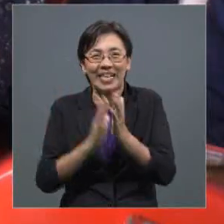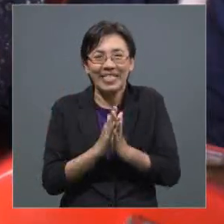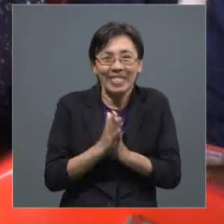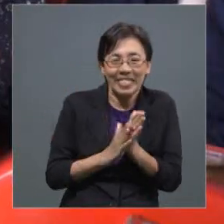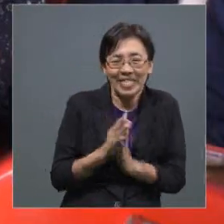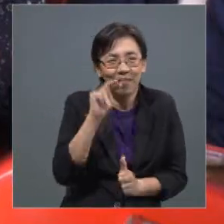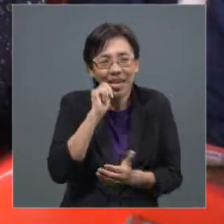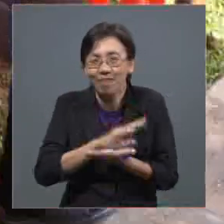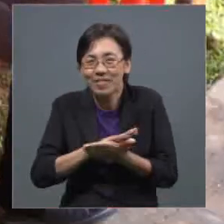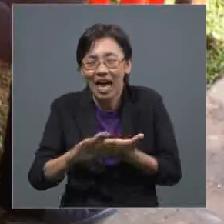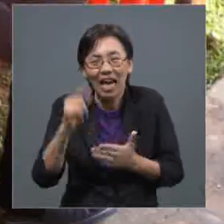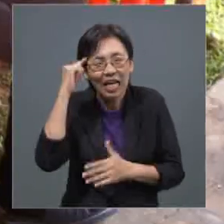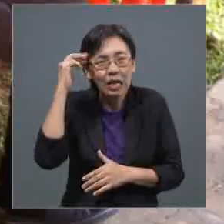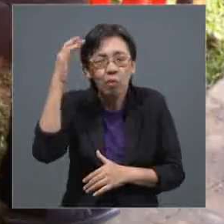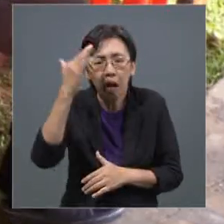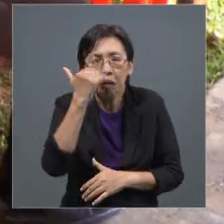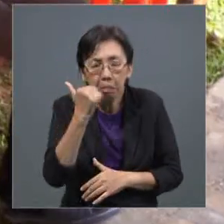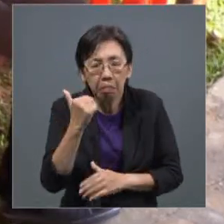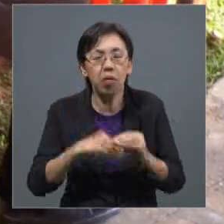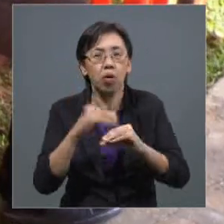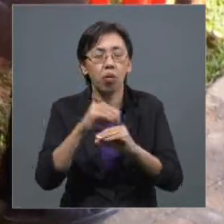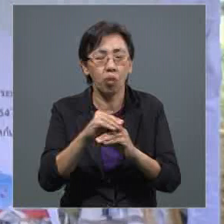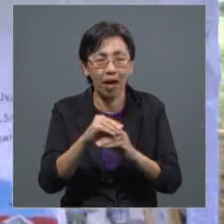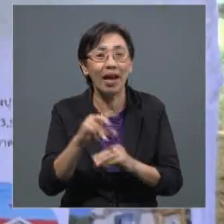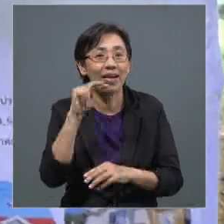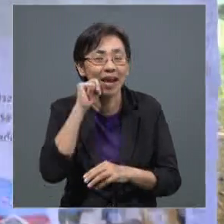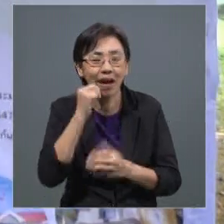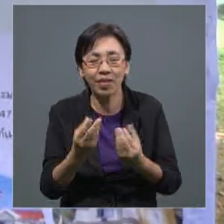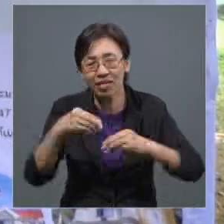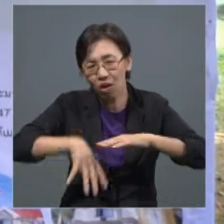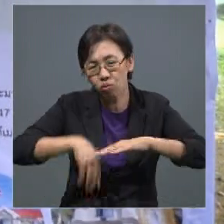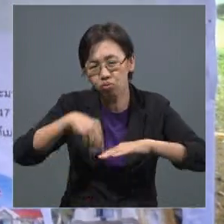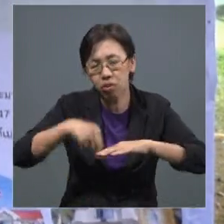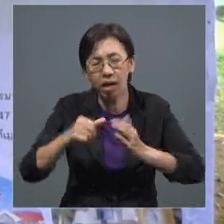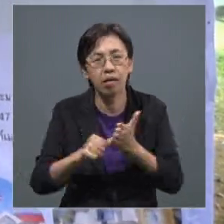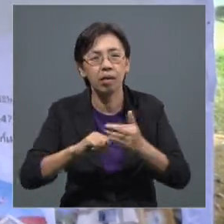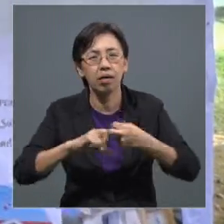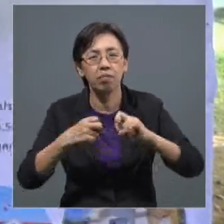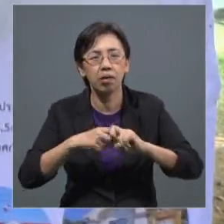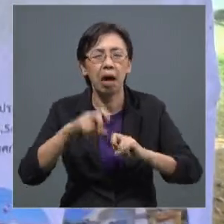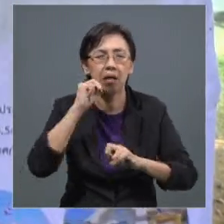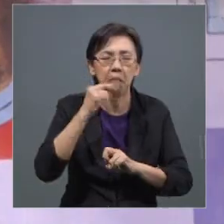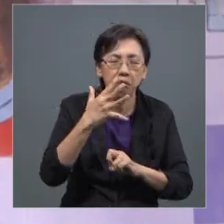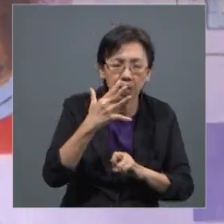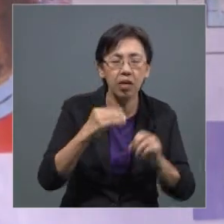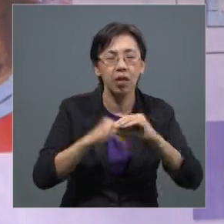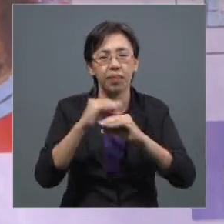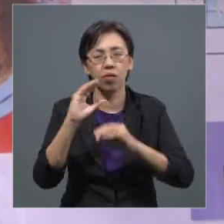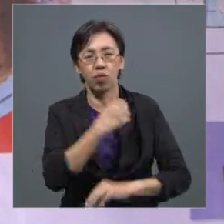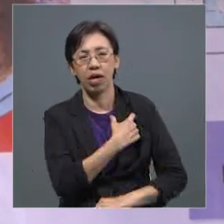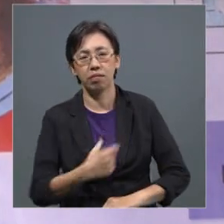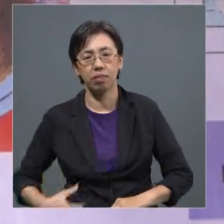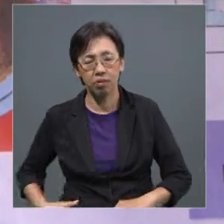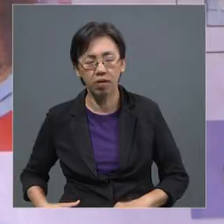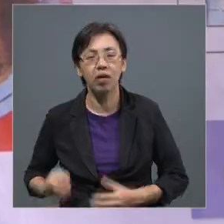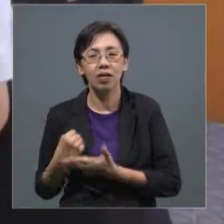มาใช้ในครัวเรือนแล้วหลังจากที่มีการนำโครงการจัดหาน้ำบาดาลขนาดใหญ่แก้ปัญหาภัยแล้งอันเนื่องมาจากพระราชดำริมาช่วยดำเนิน